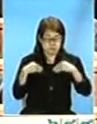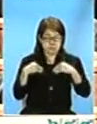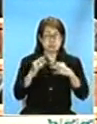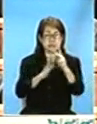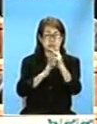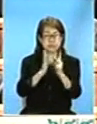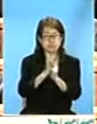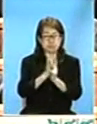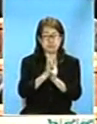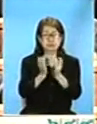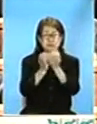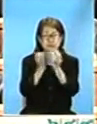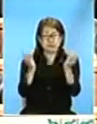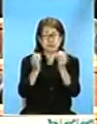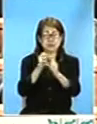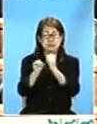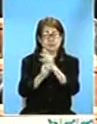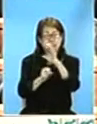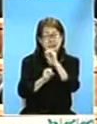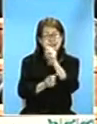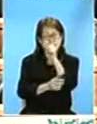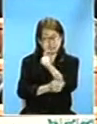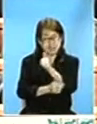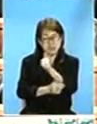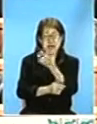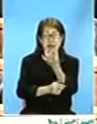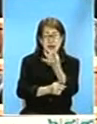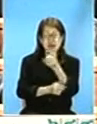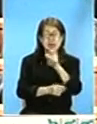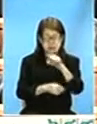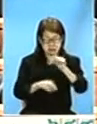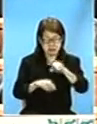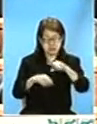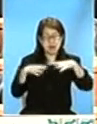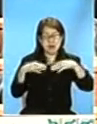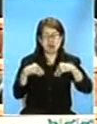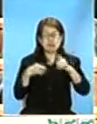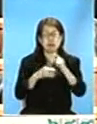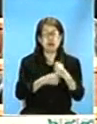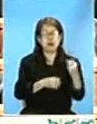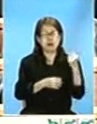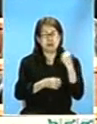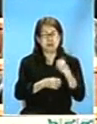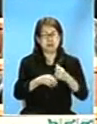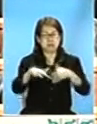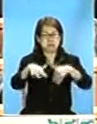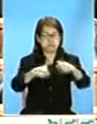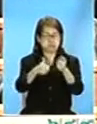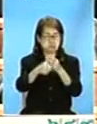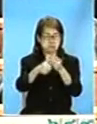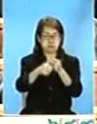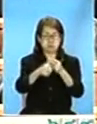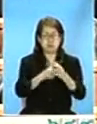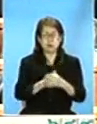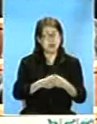ข้อดีของรัฐธรรมนูญฉบับดังกล่าวไม่ว่าในการที่จะเพิ่มอำนาจให้ประชาชนในการที่